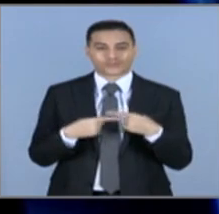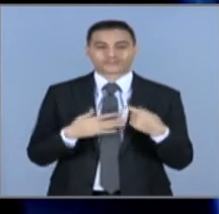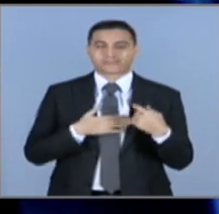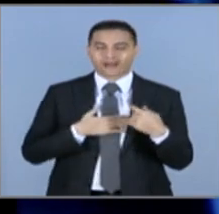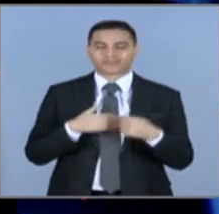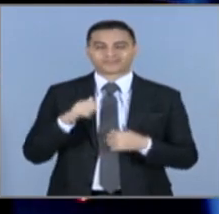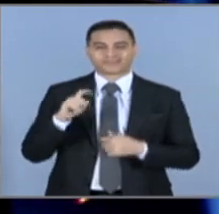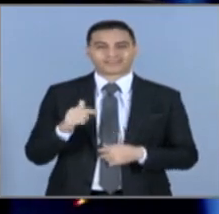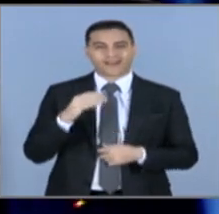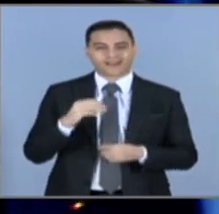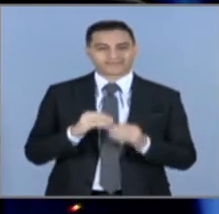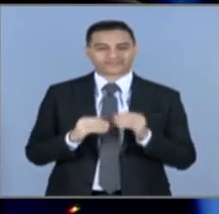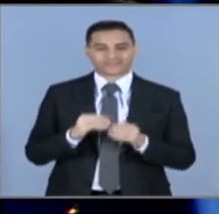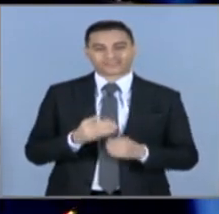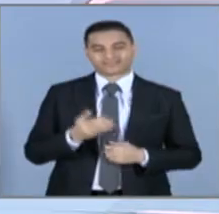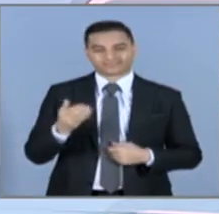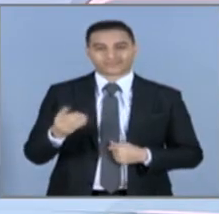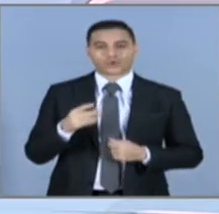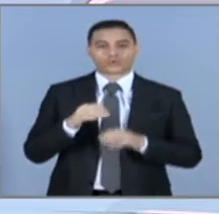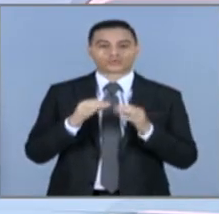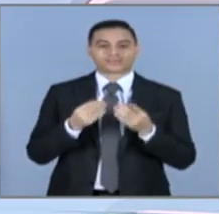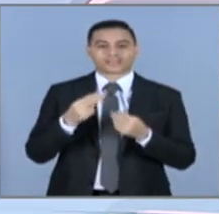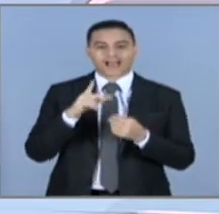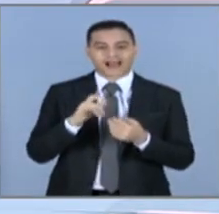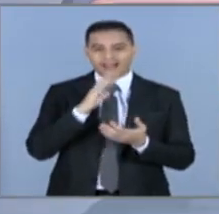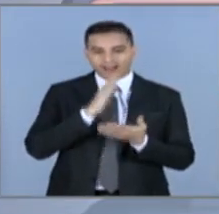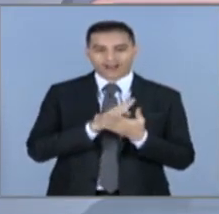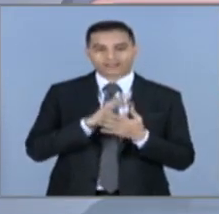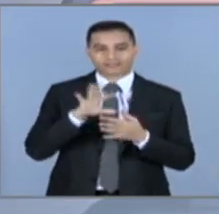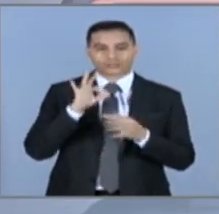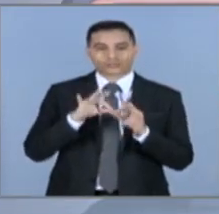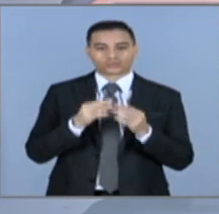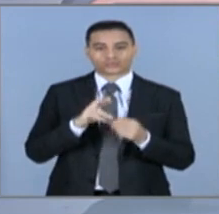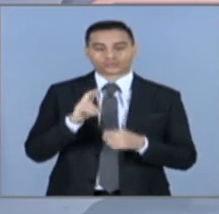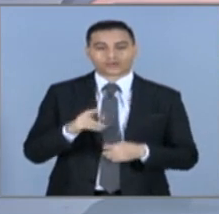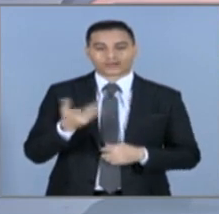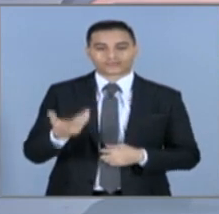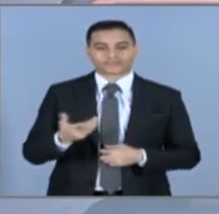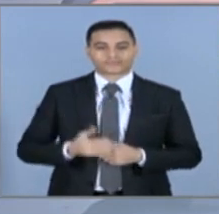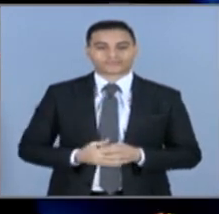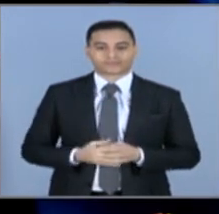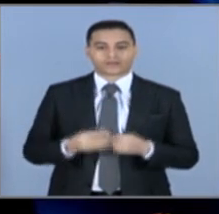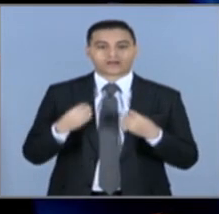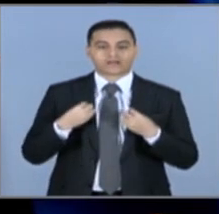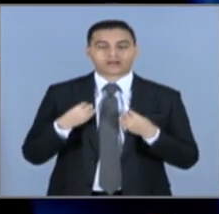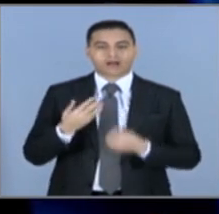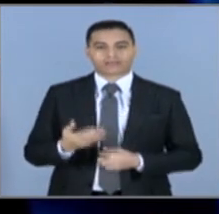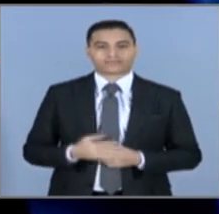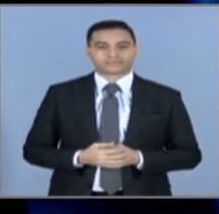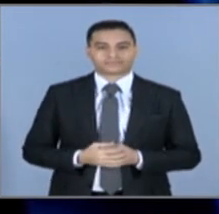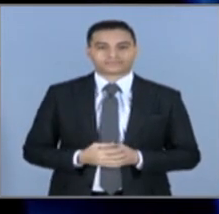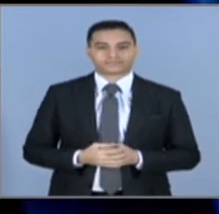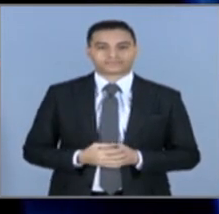معلش يا سراج، ما فيهاش حاجة. عيلة علي من حقك تختاروا موضوع السؤال، تحبوا يتسألوا في إيه؟ رياضة.